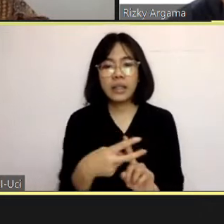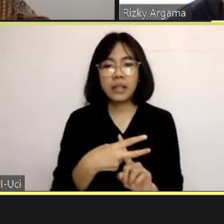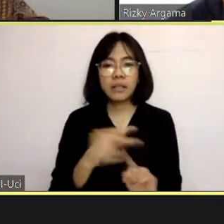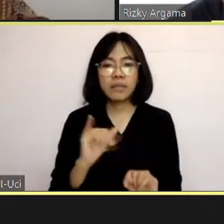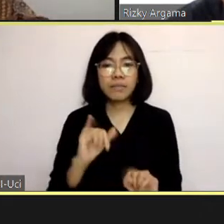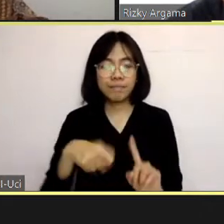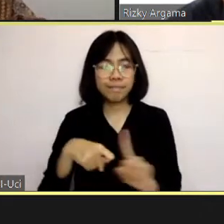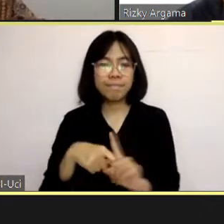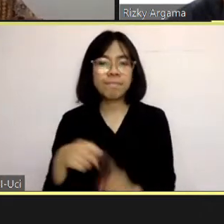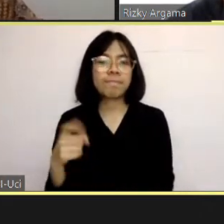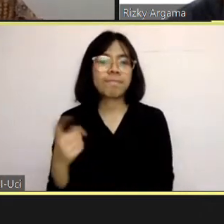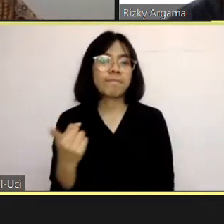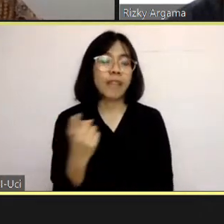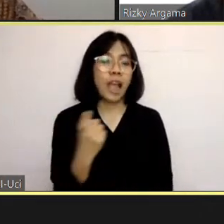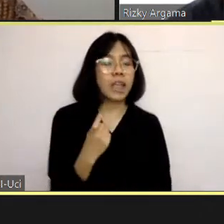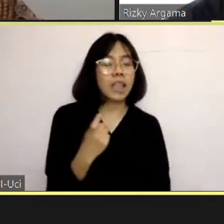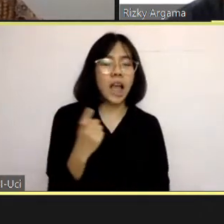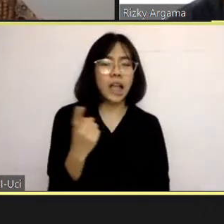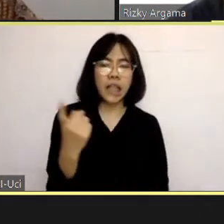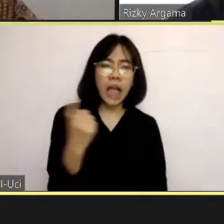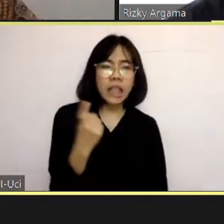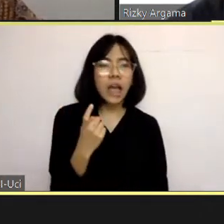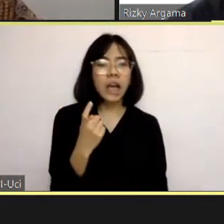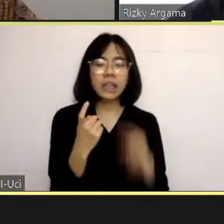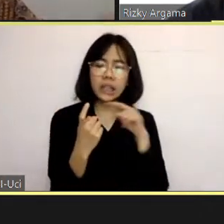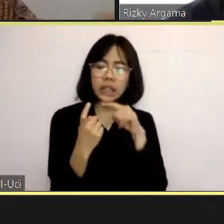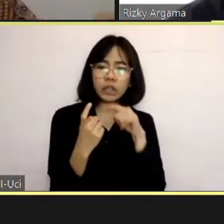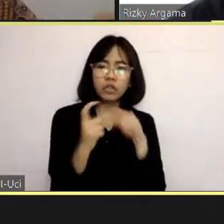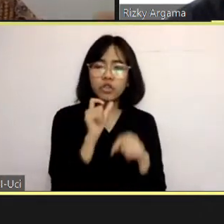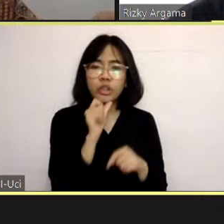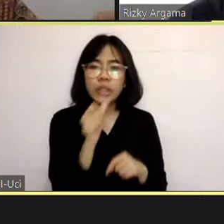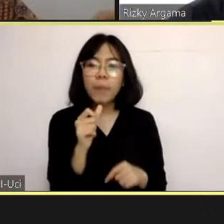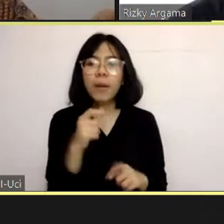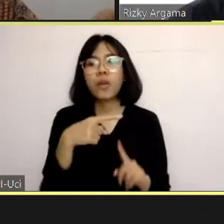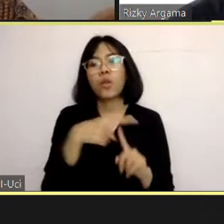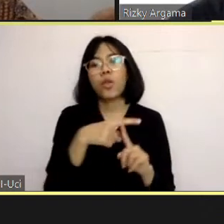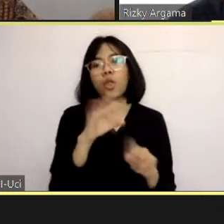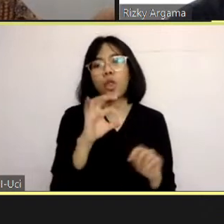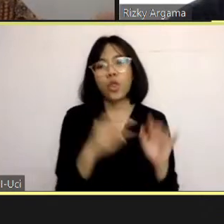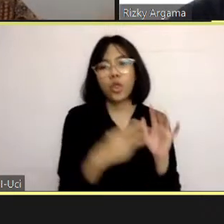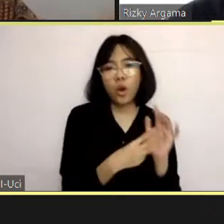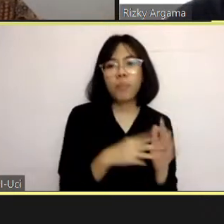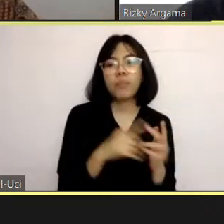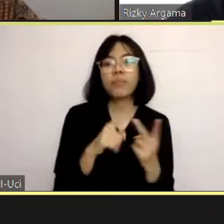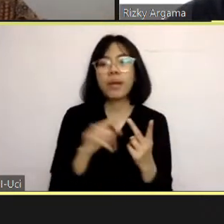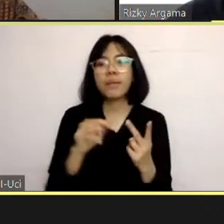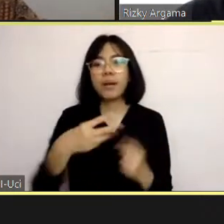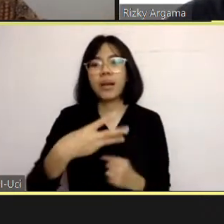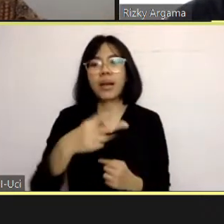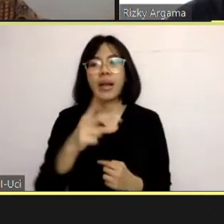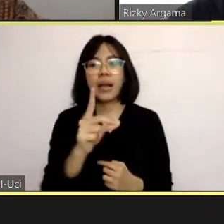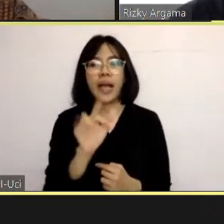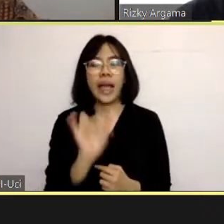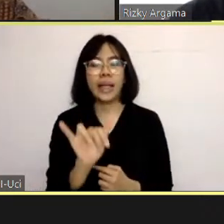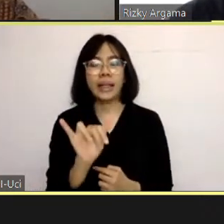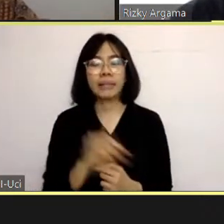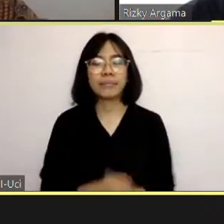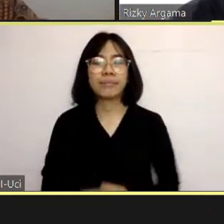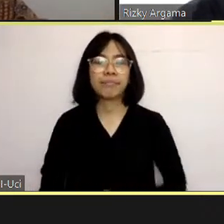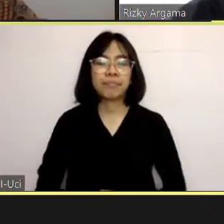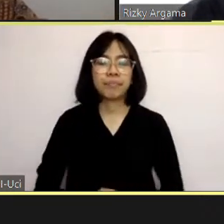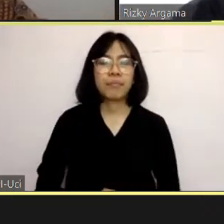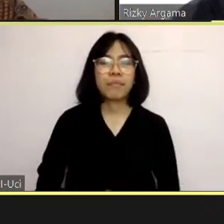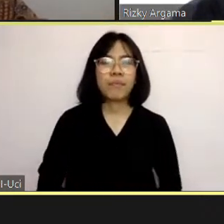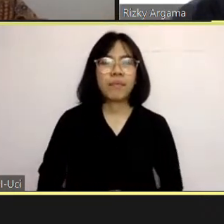Pertanyaan ini sepertinya untuk Mas Tom ya, Mas Tom dan Bang Eri. Perlukah masyarakat sipil